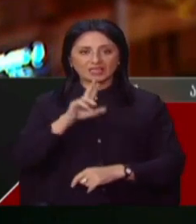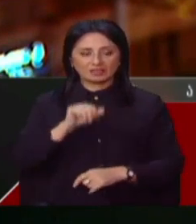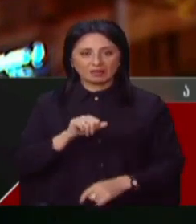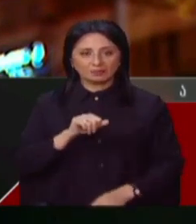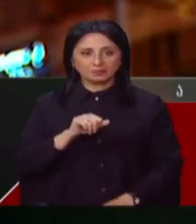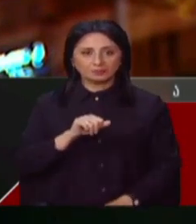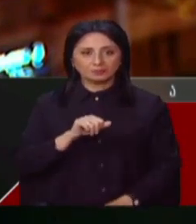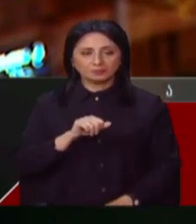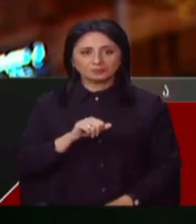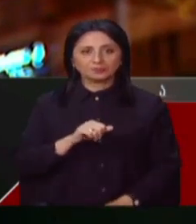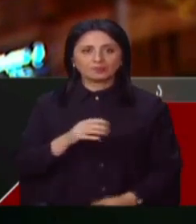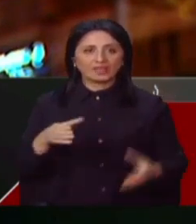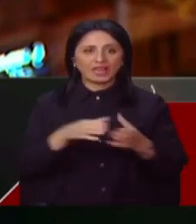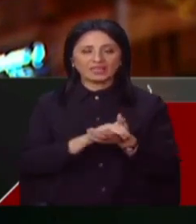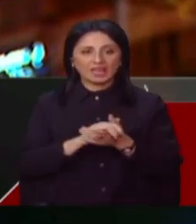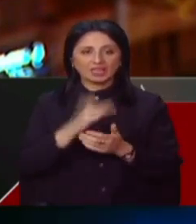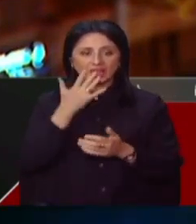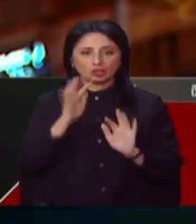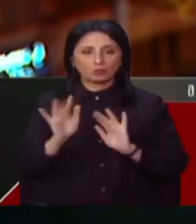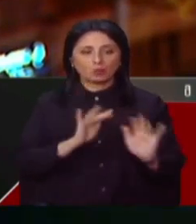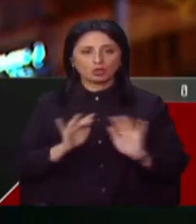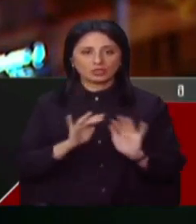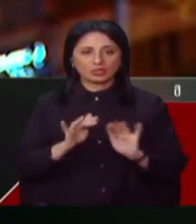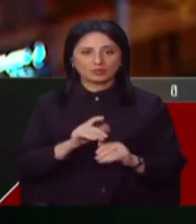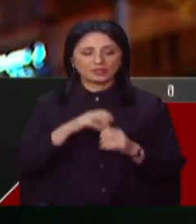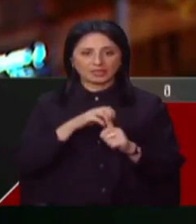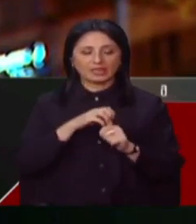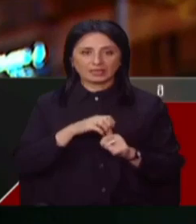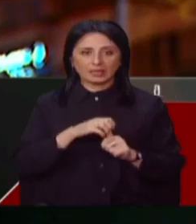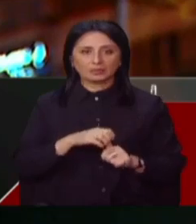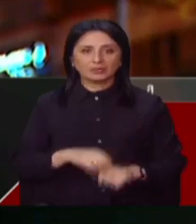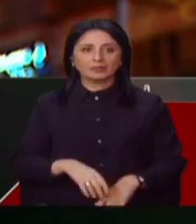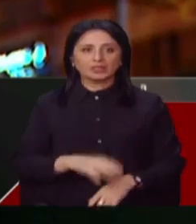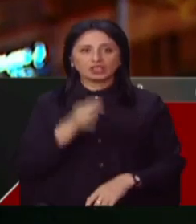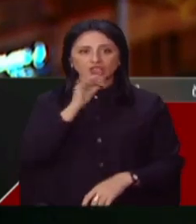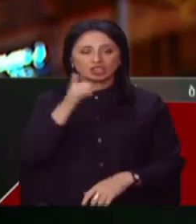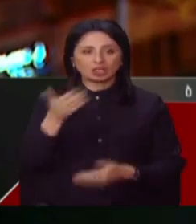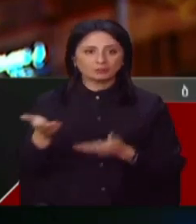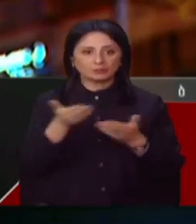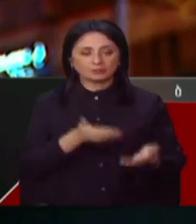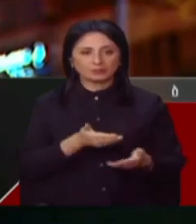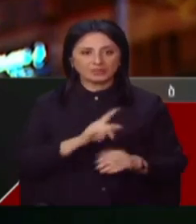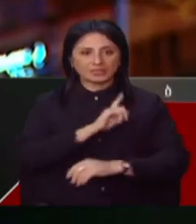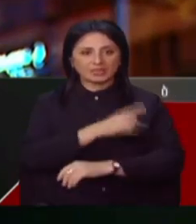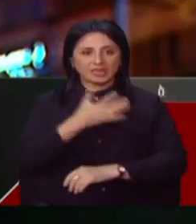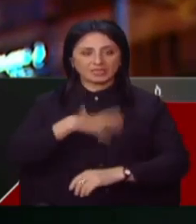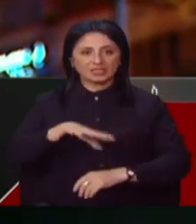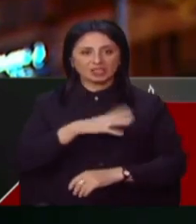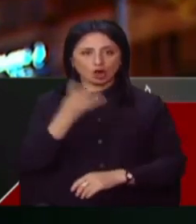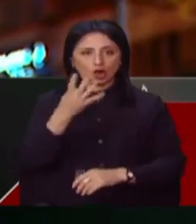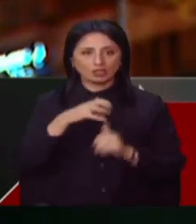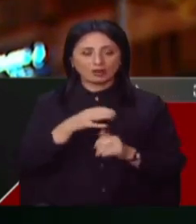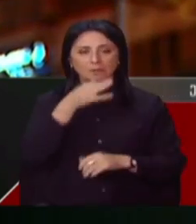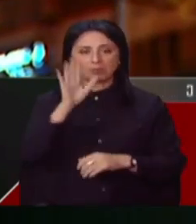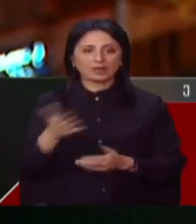და ერთიანობა ნაციონალური მოძრაობის ლიდერებს. ჯერ უმასპინძლა ძლიერი საქართველოს 4